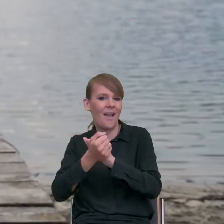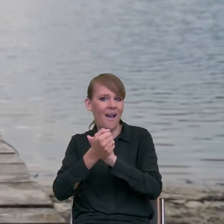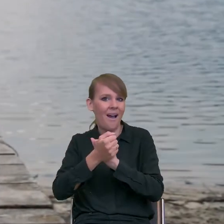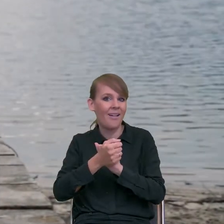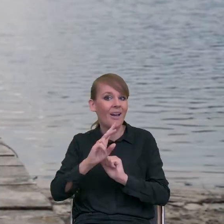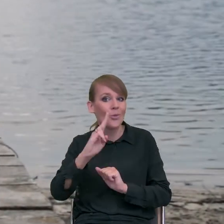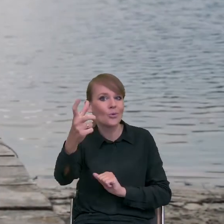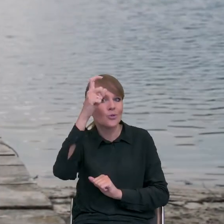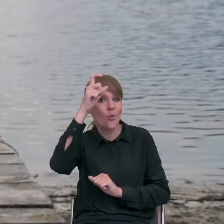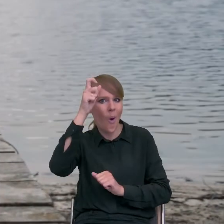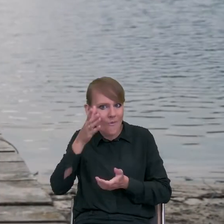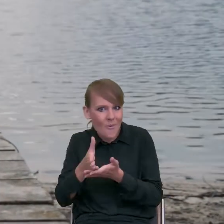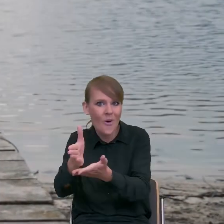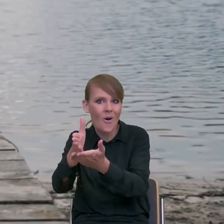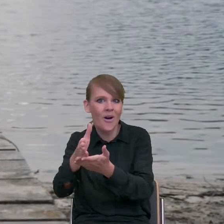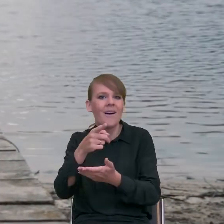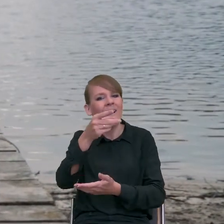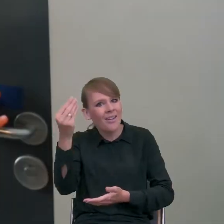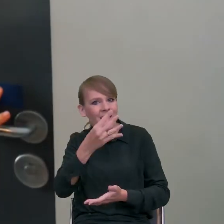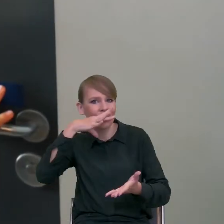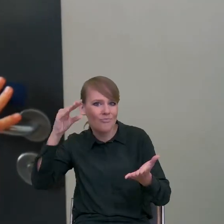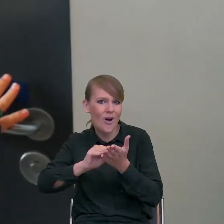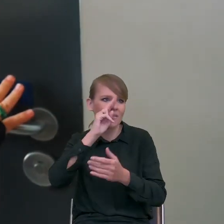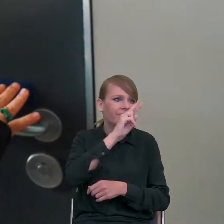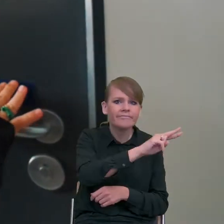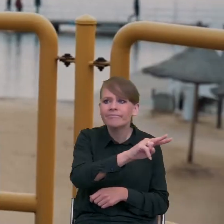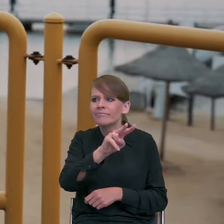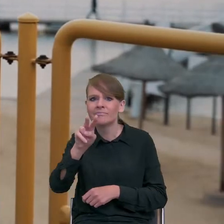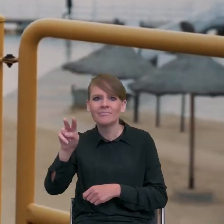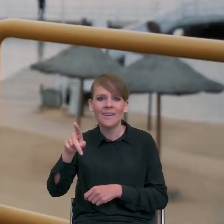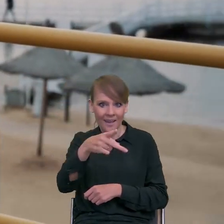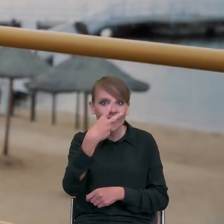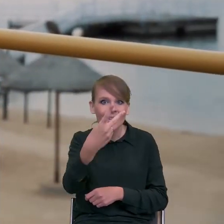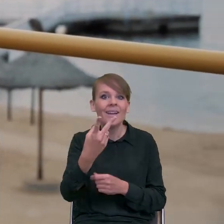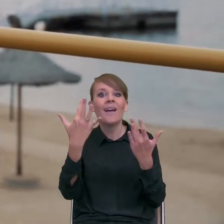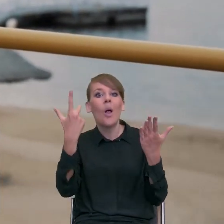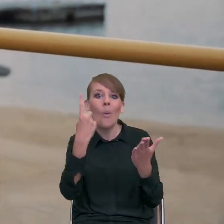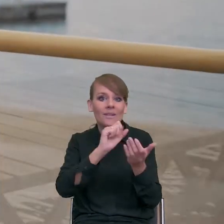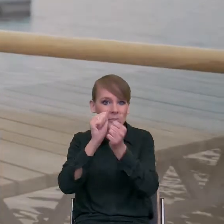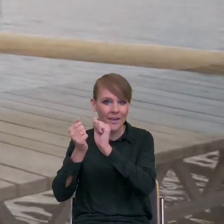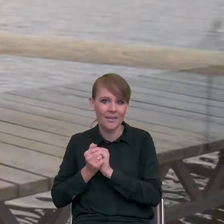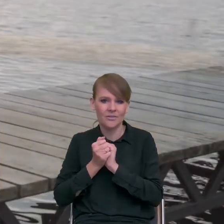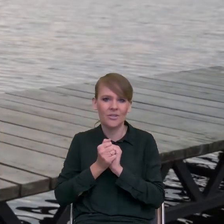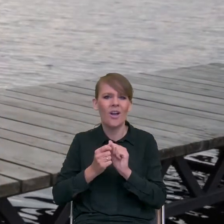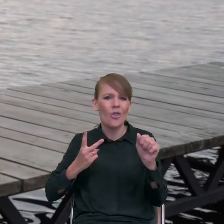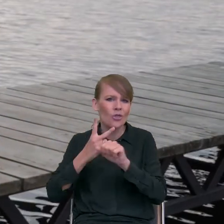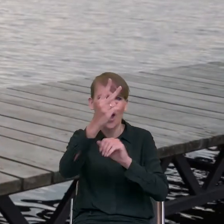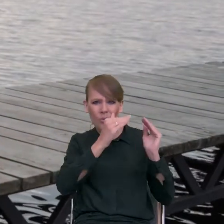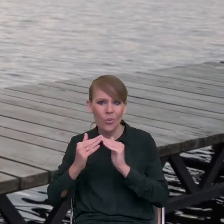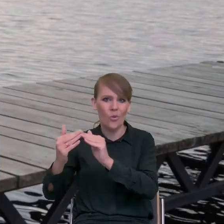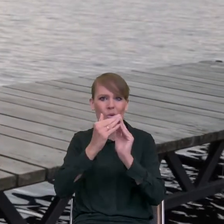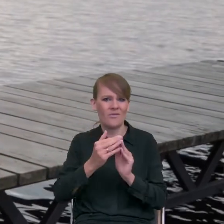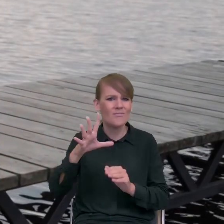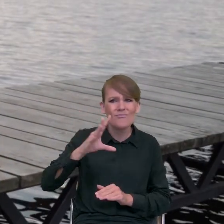wyciągnięta do drugiego człowieka. Rozejrzyj się jeszcze raz. Czy widzisz, ile już udało się zmienić? Równy dostęp, takie same